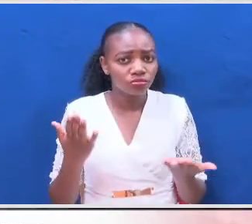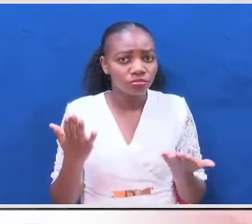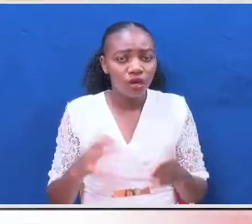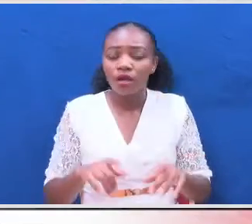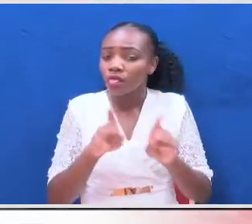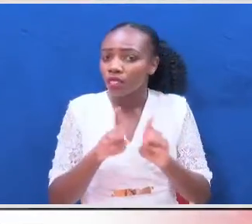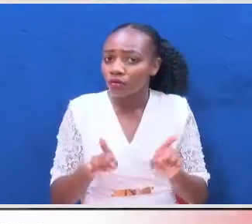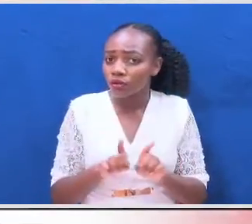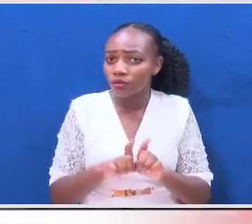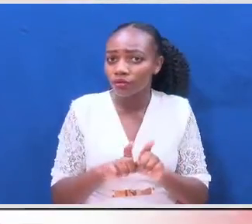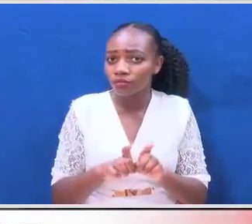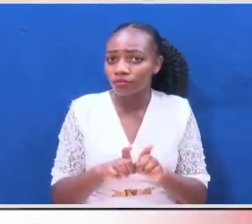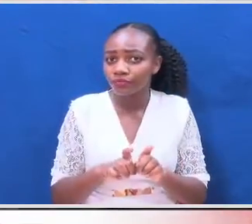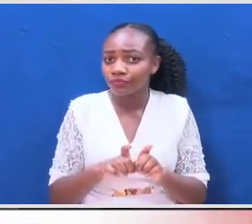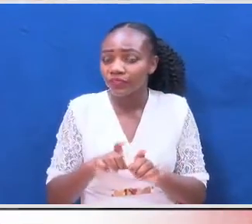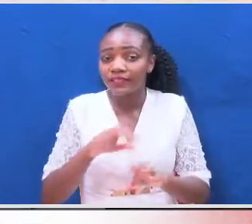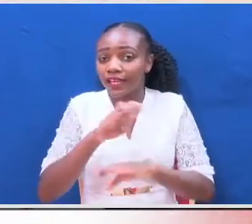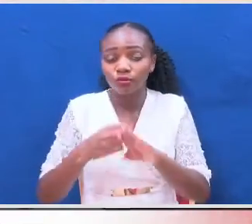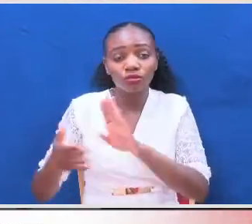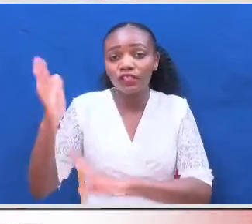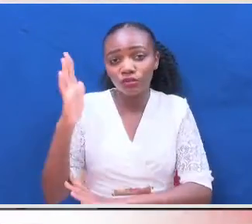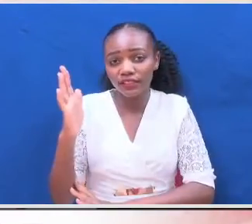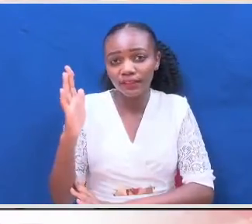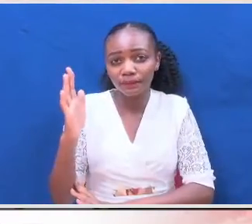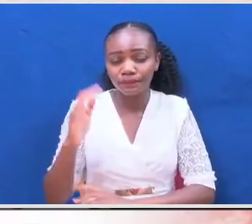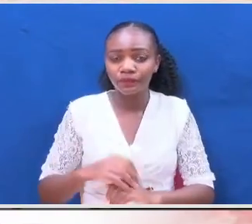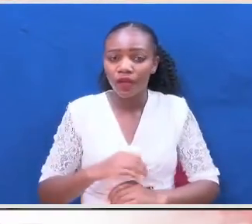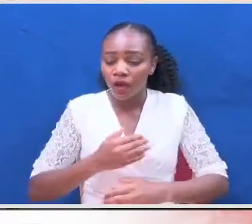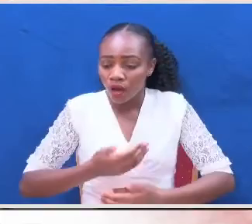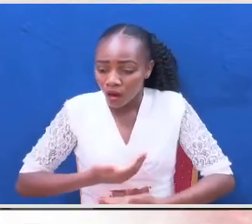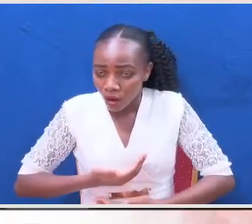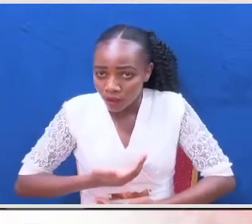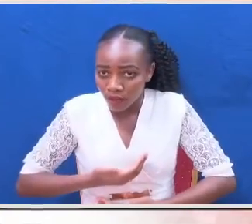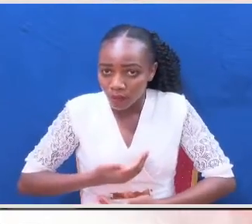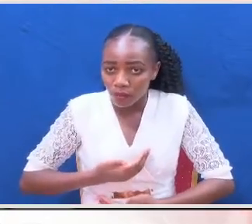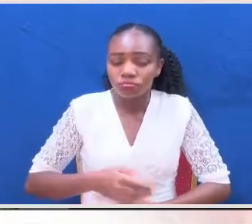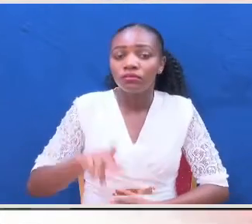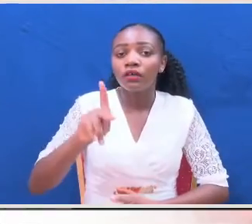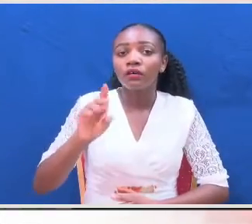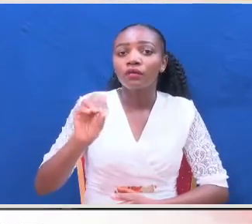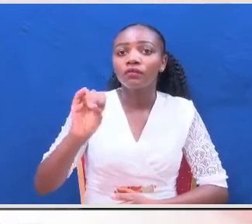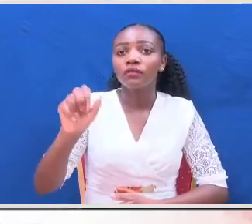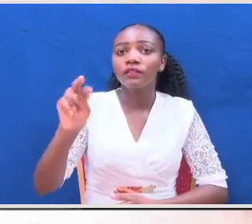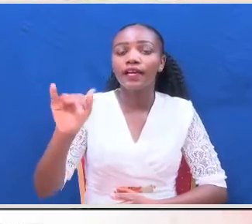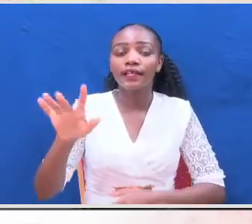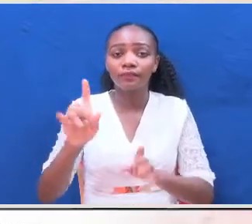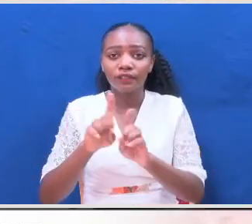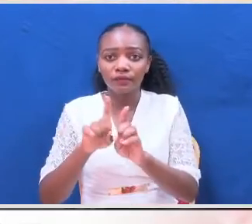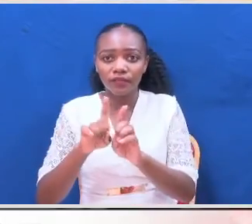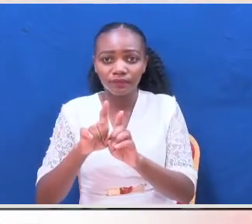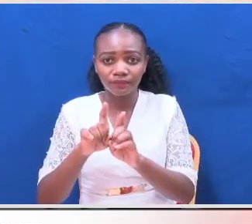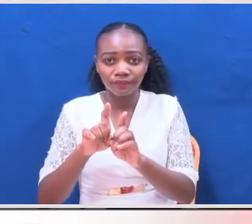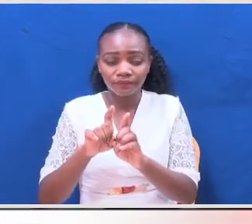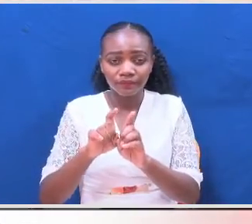the administration and national security. Honorable Koinange also had his vision, the idea that cattle